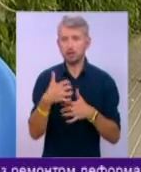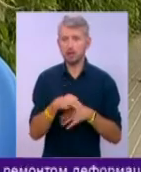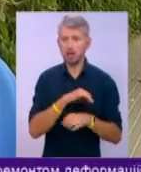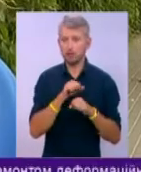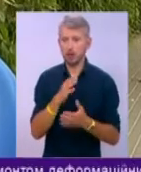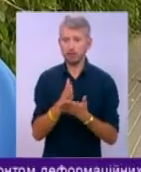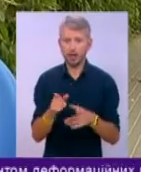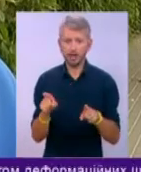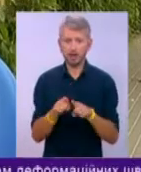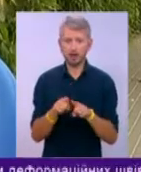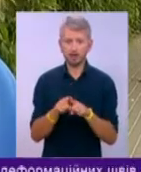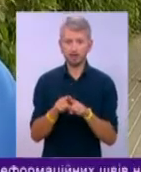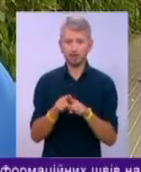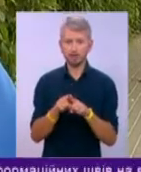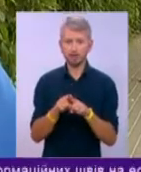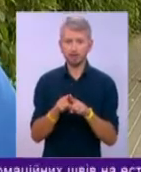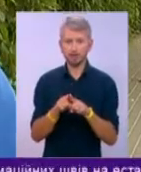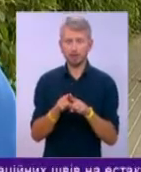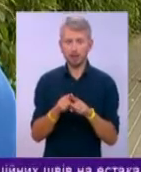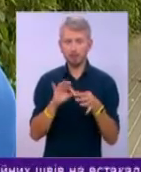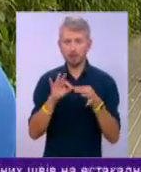існує така, так би мовити,